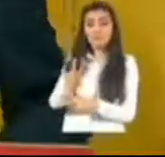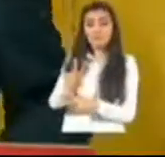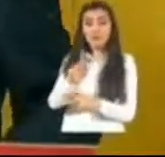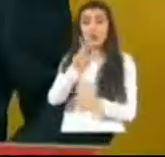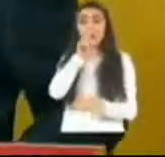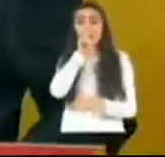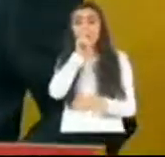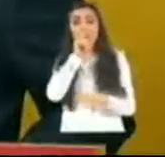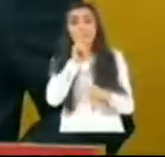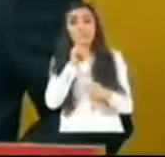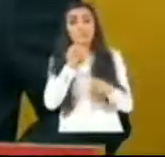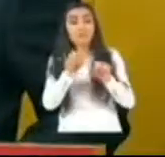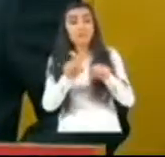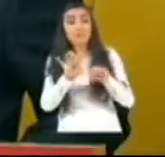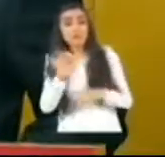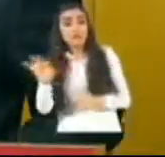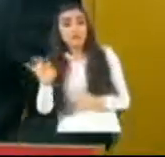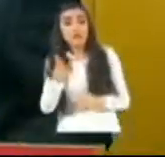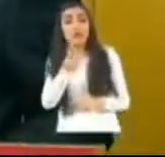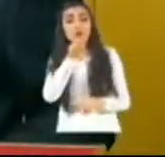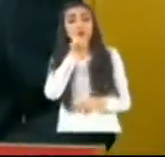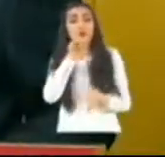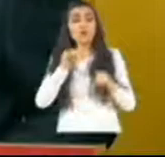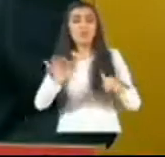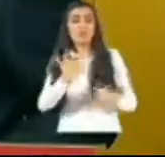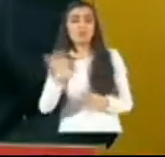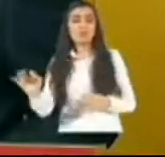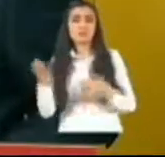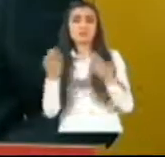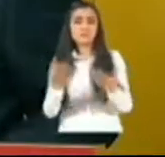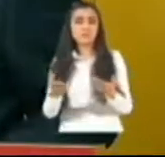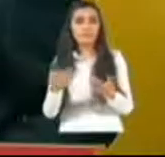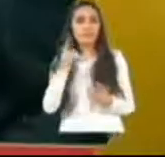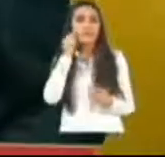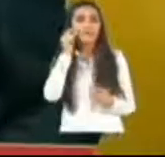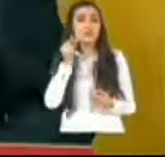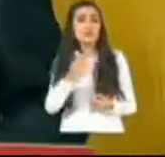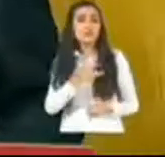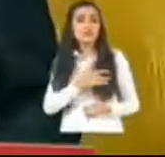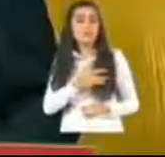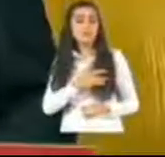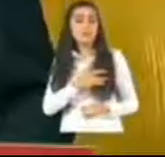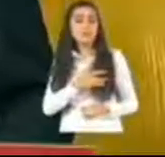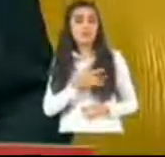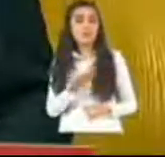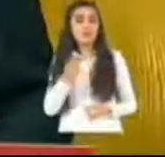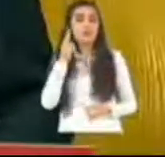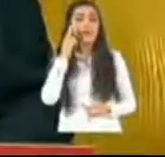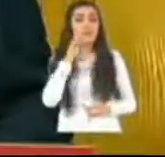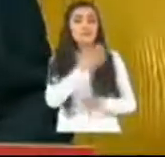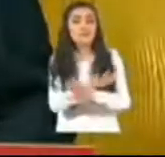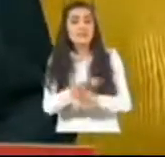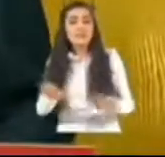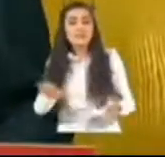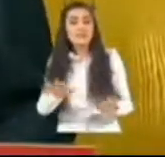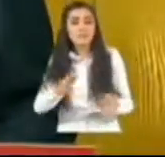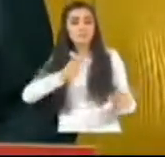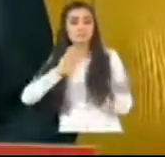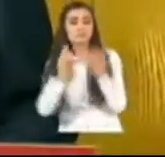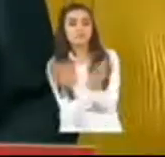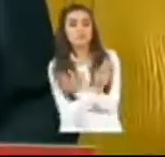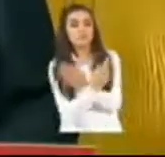son derece tutarsız, son derece rahatsız edici, insanlık vicdanı ve temel değerleriyle